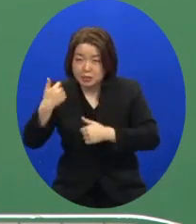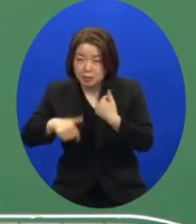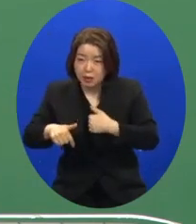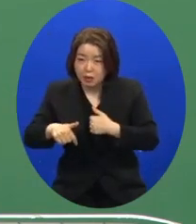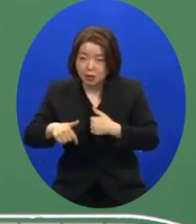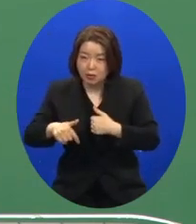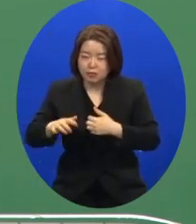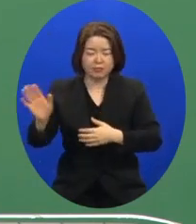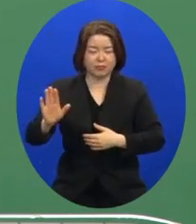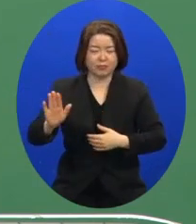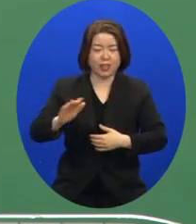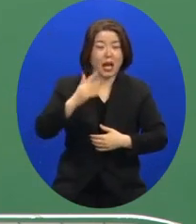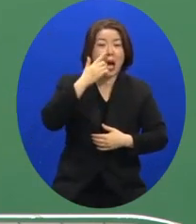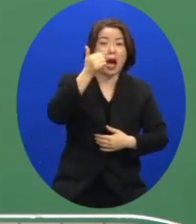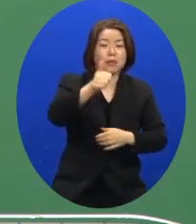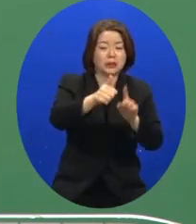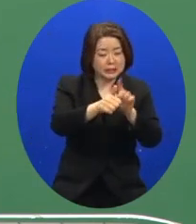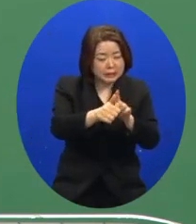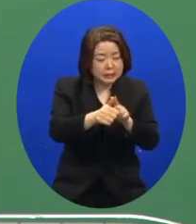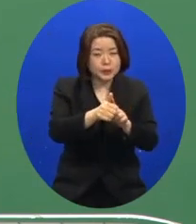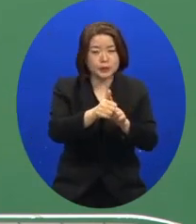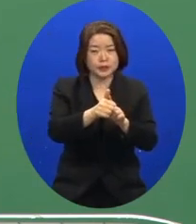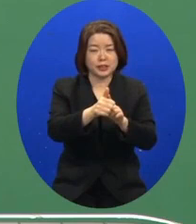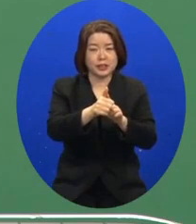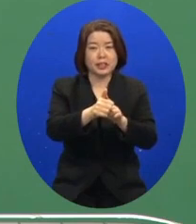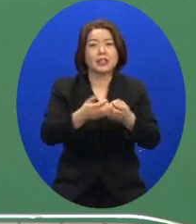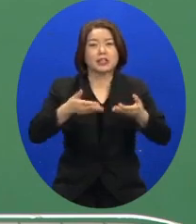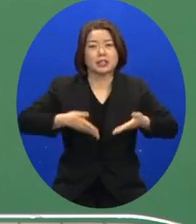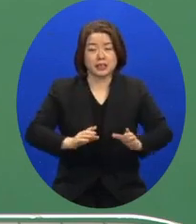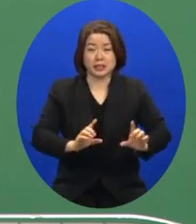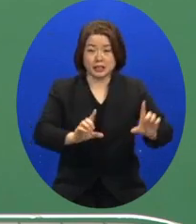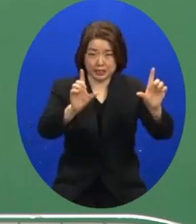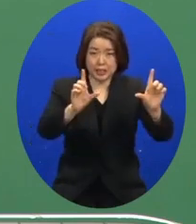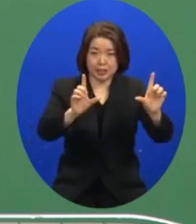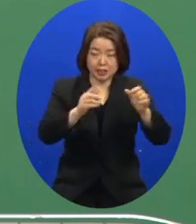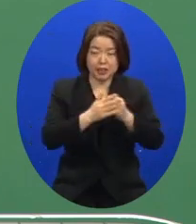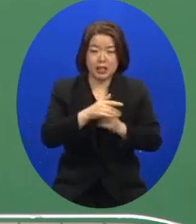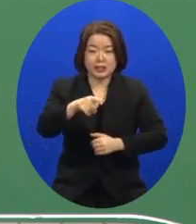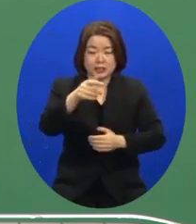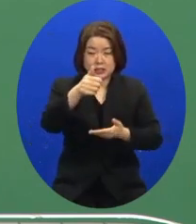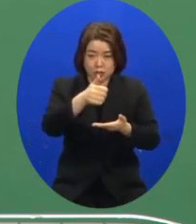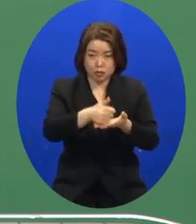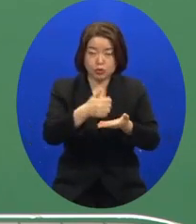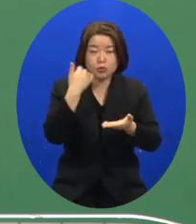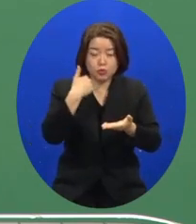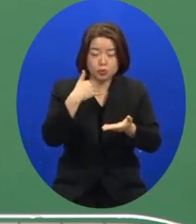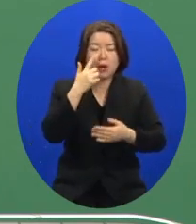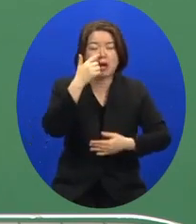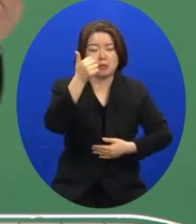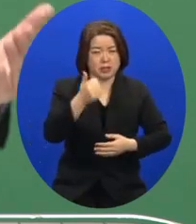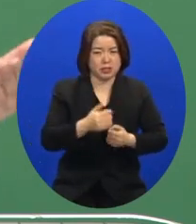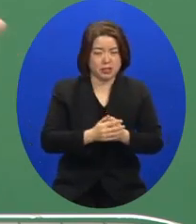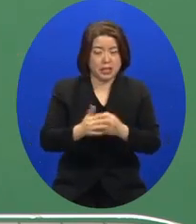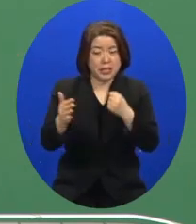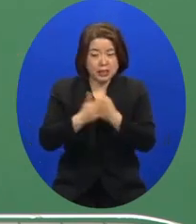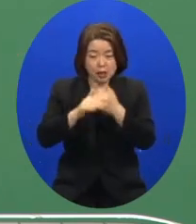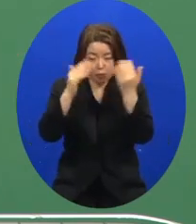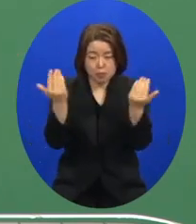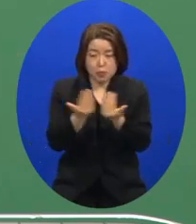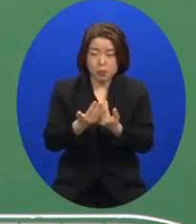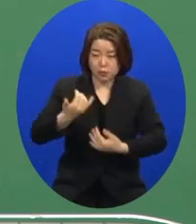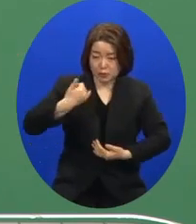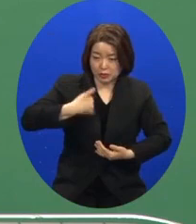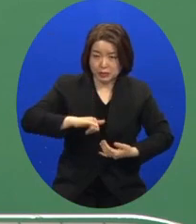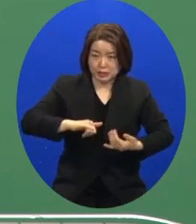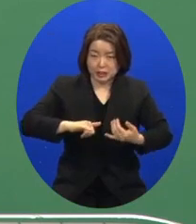그분이 주인공이죠. 그분이 태어나신 날이지만 그날의 주인공은 아버님이시죠. 그래서 온 자녀들이 모여서